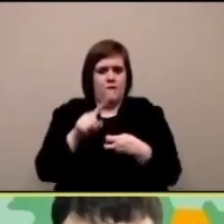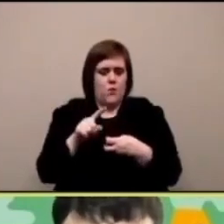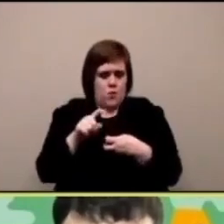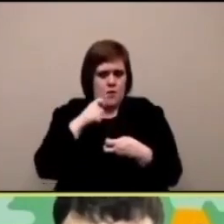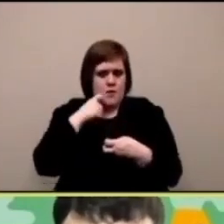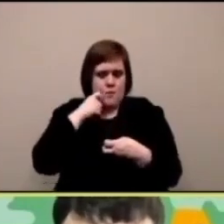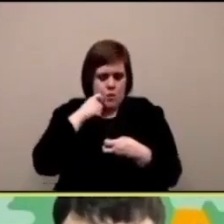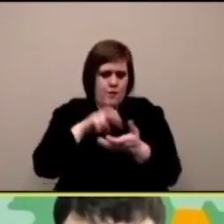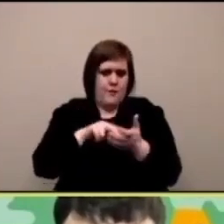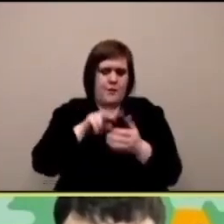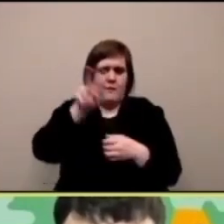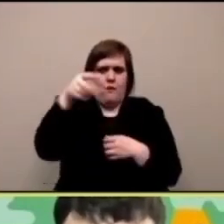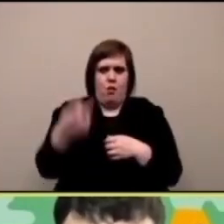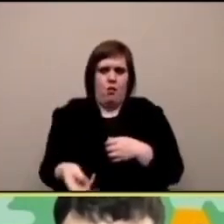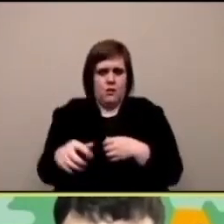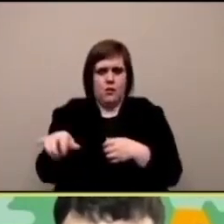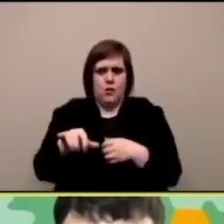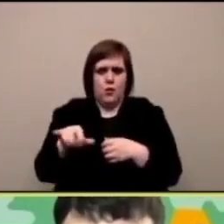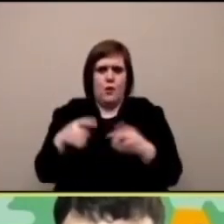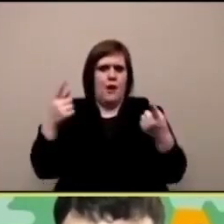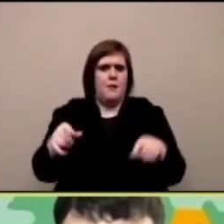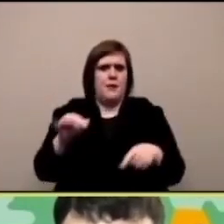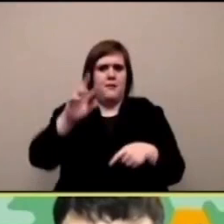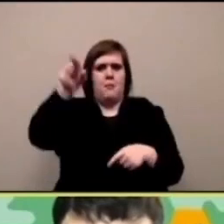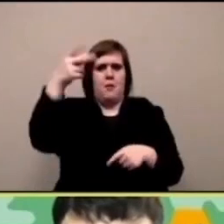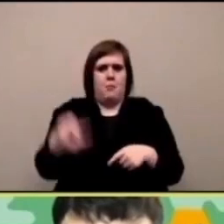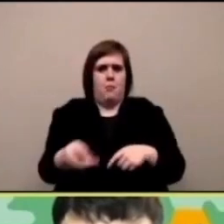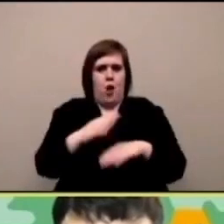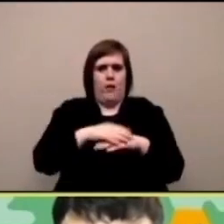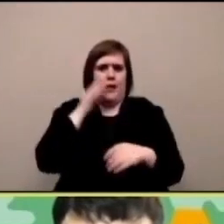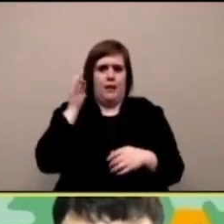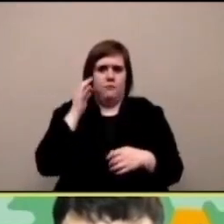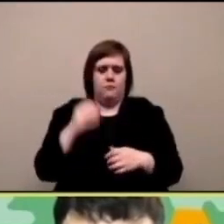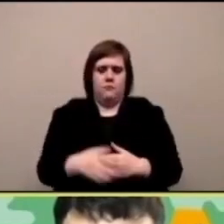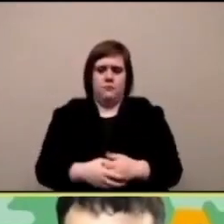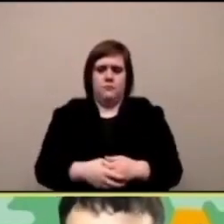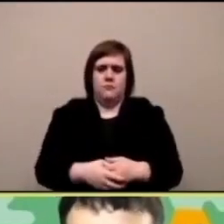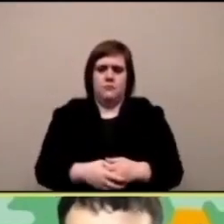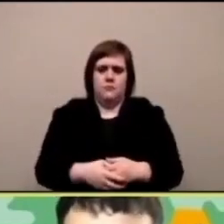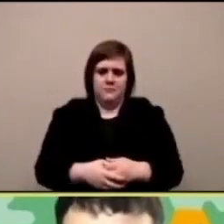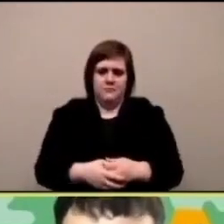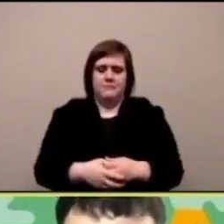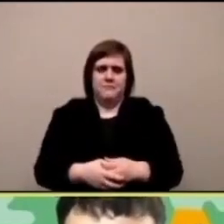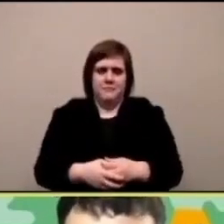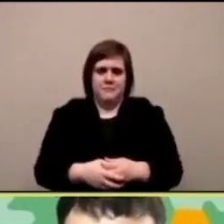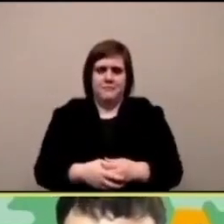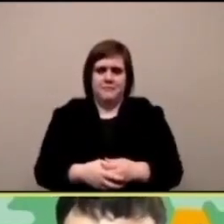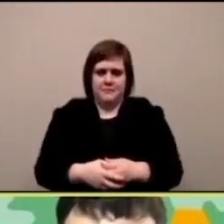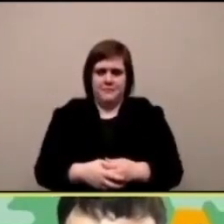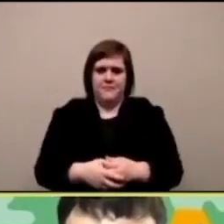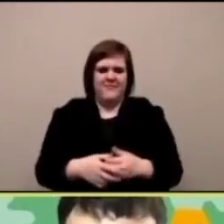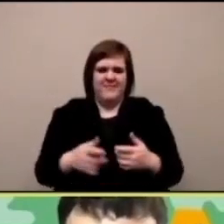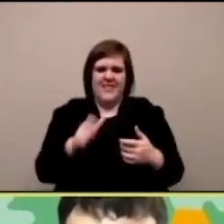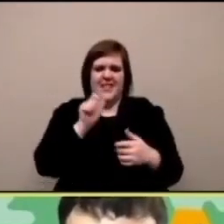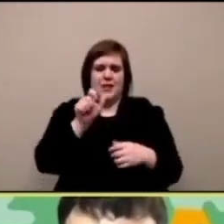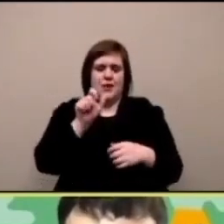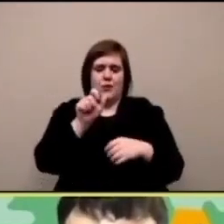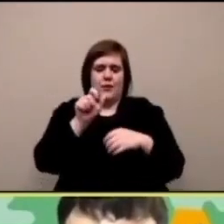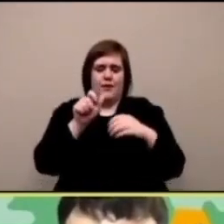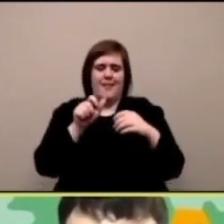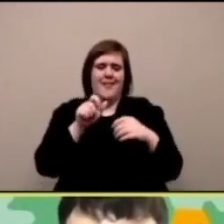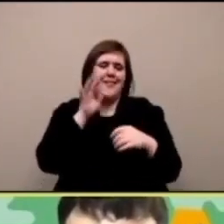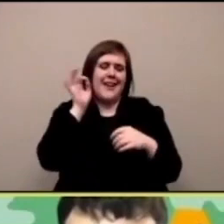そうですねその音質薬ができない状況になっており